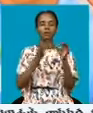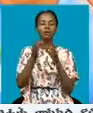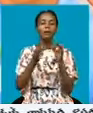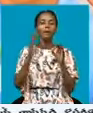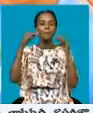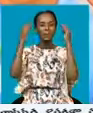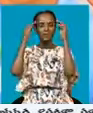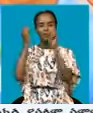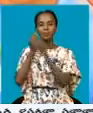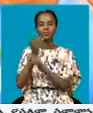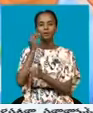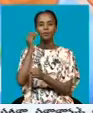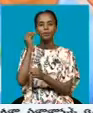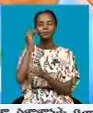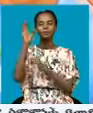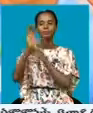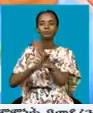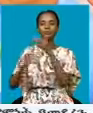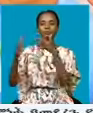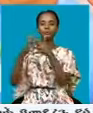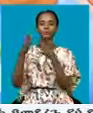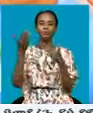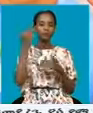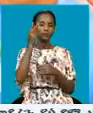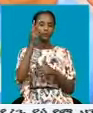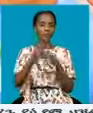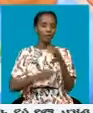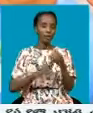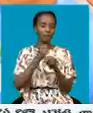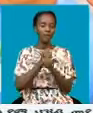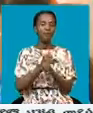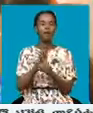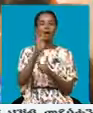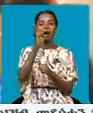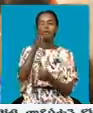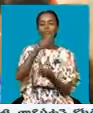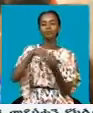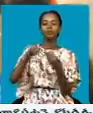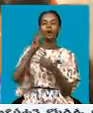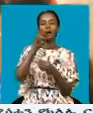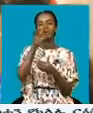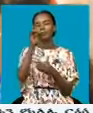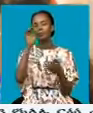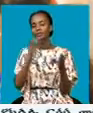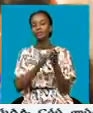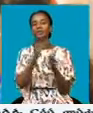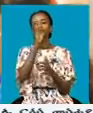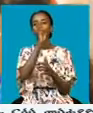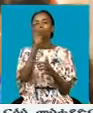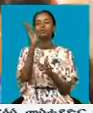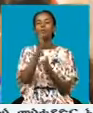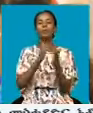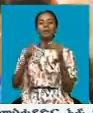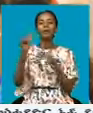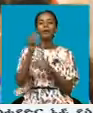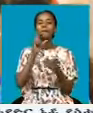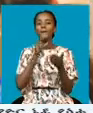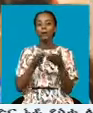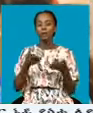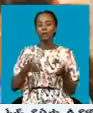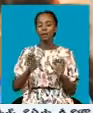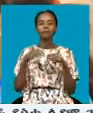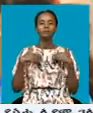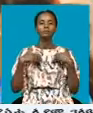مصرا بيتو باقراق اف درجة بالفو تولت تامتات بارازور كايا سواتشي سدس متو بلاي بقو فقادو تاتوچن